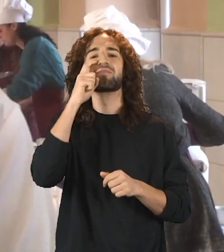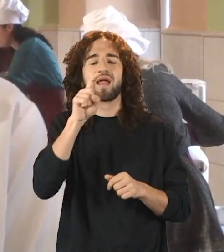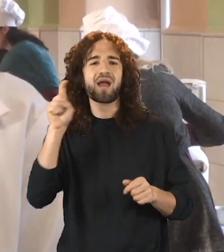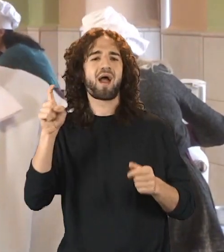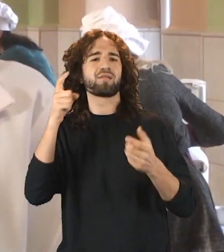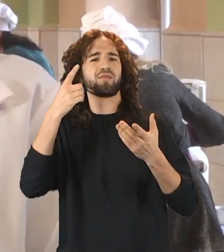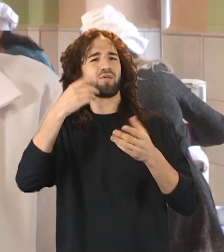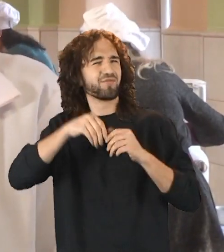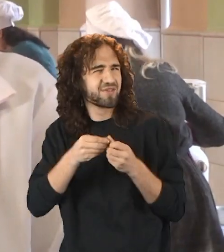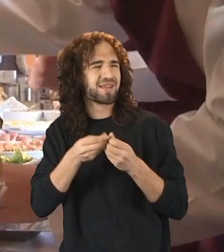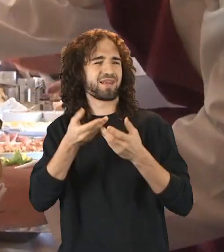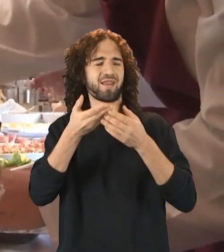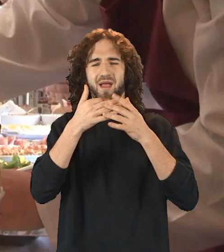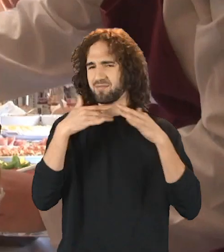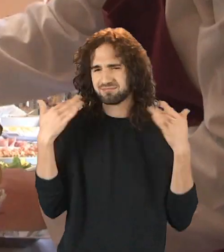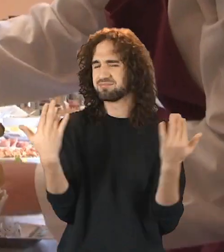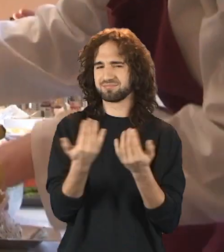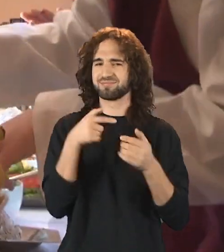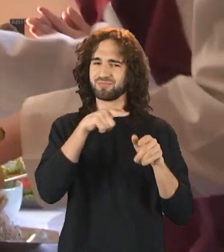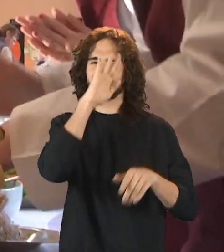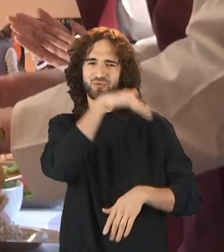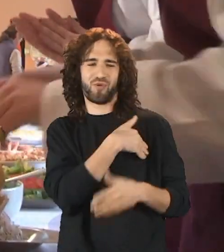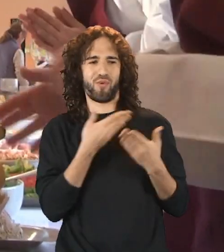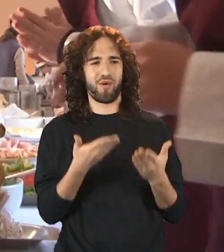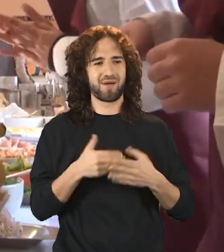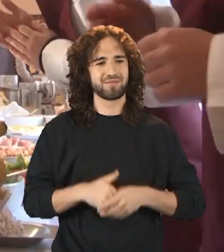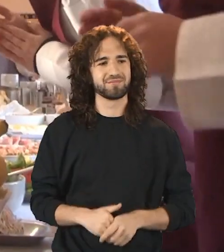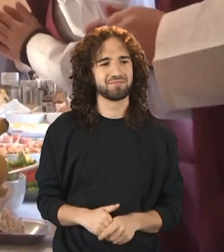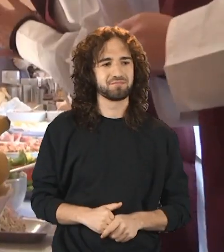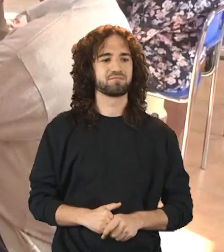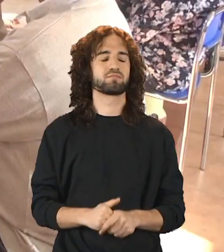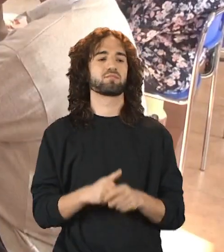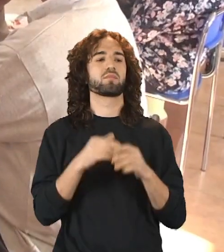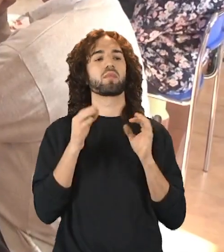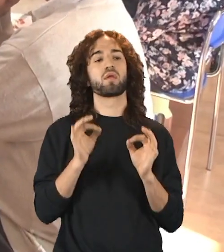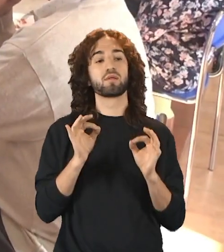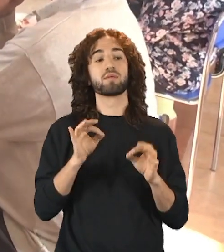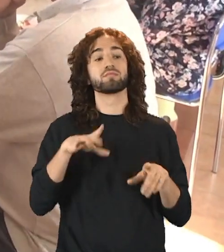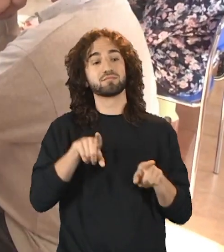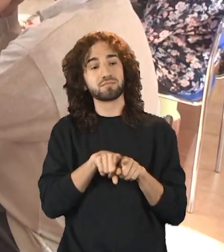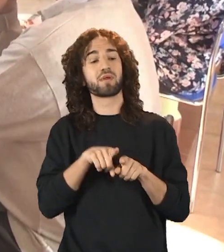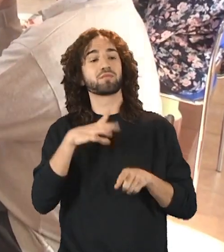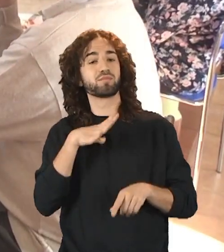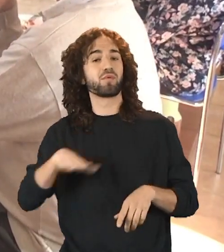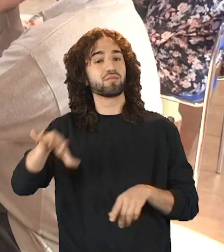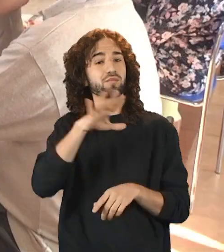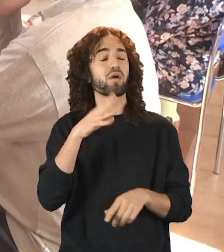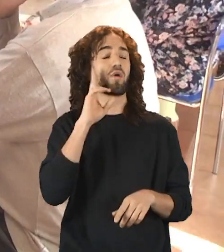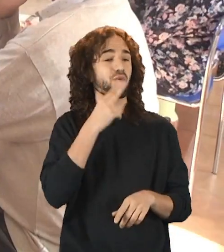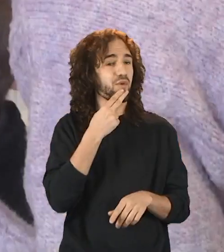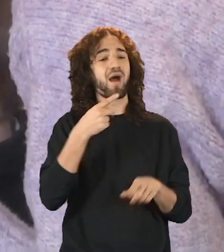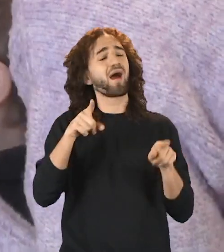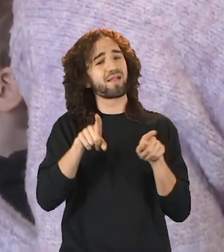właśnie przy wspólnym rodzinnym stole. Dziś przy stole spotkało się kilka pokoleń. Co ważne, były to nie tylko osoby niesłyszące, ale